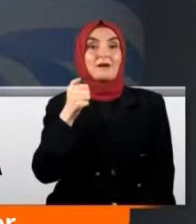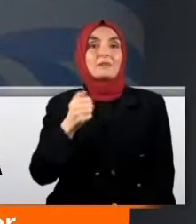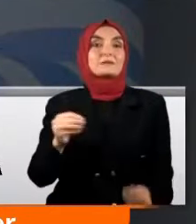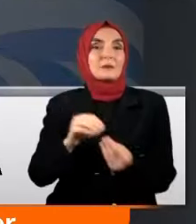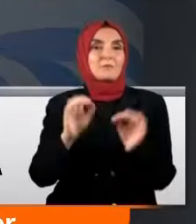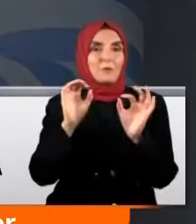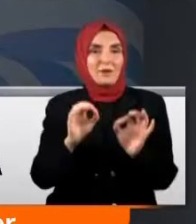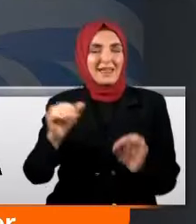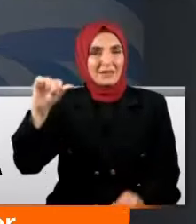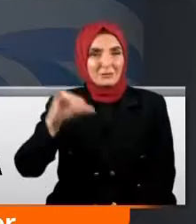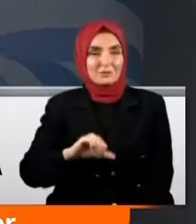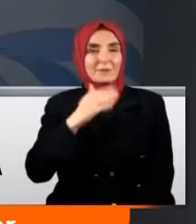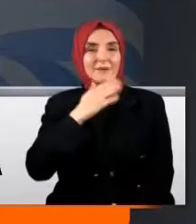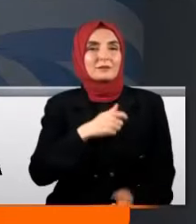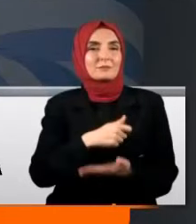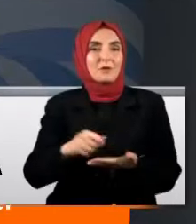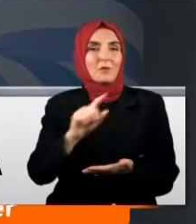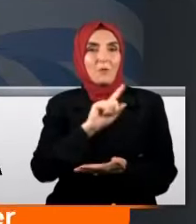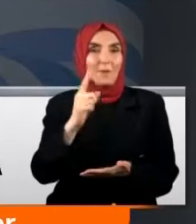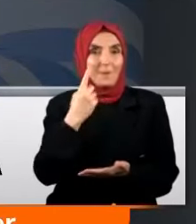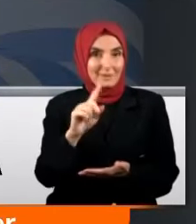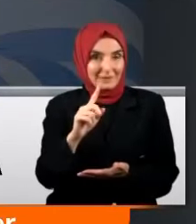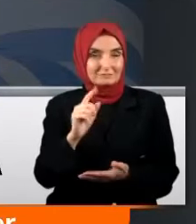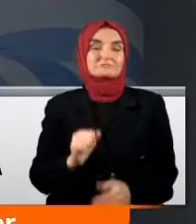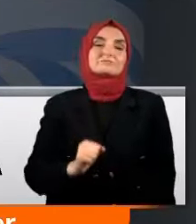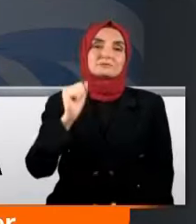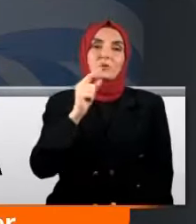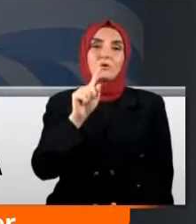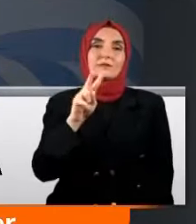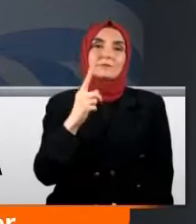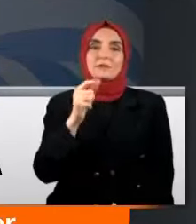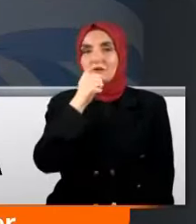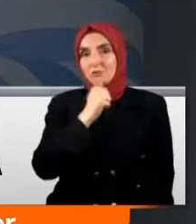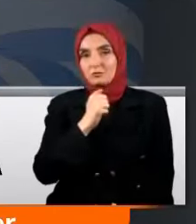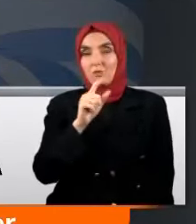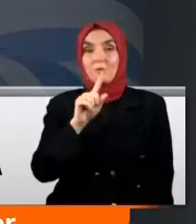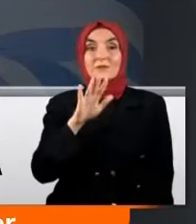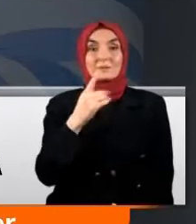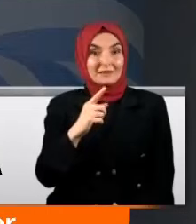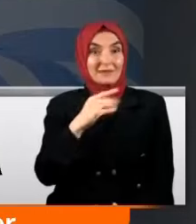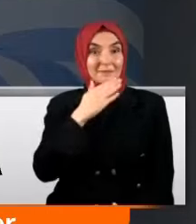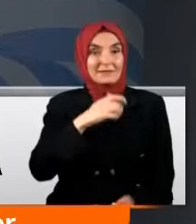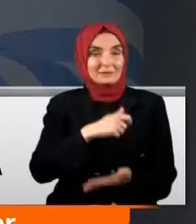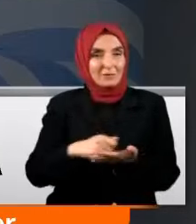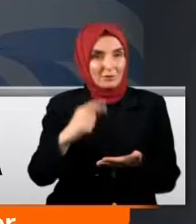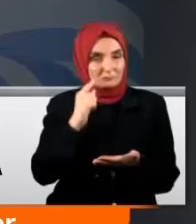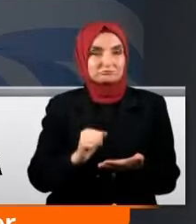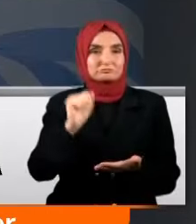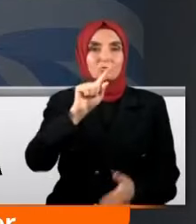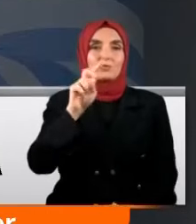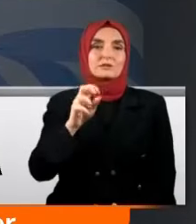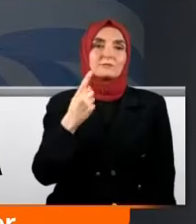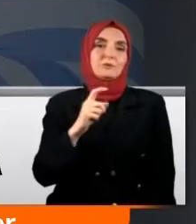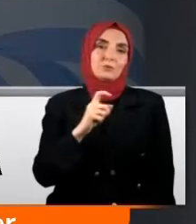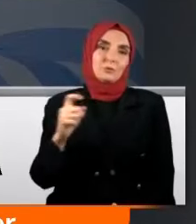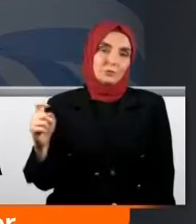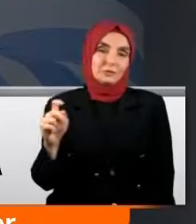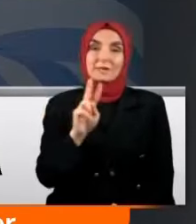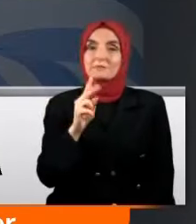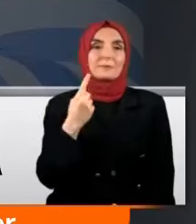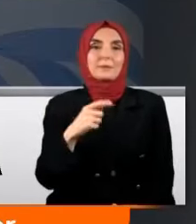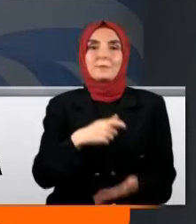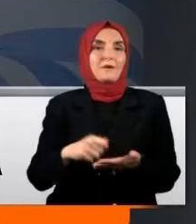maaşı 10 bin liradan 12 bin 600 liraya, 15 bin lira alan emekli maaşı 18 bin 900 liraya çıkacak. 20 bin lira